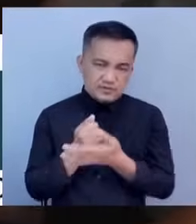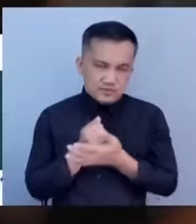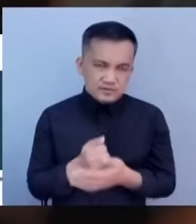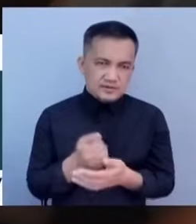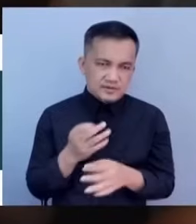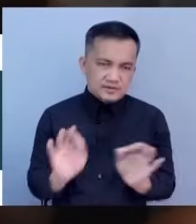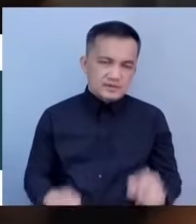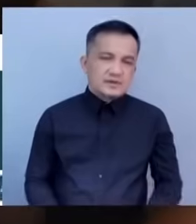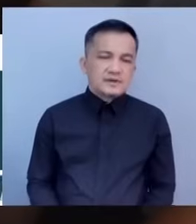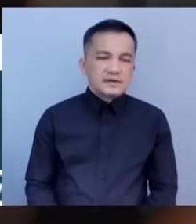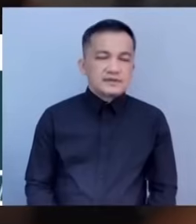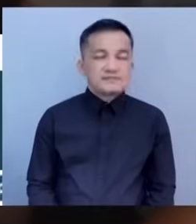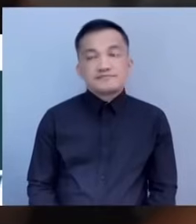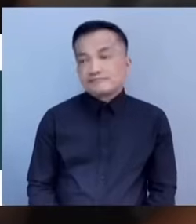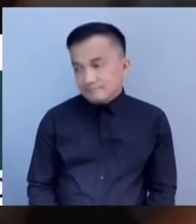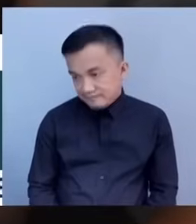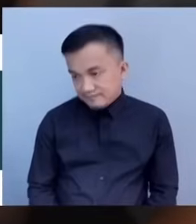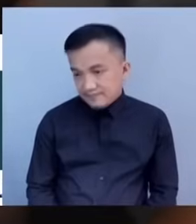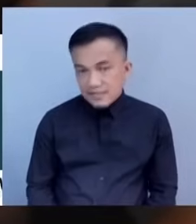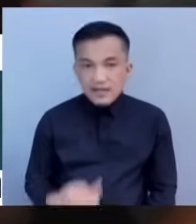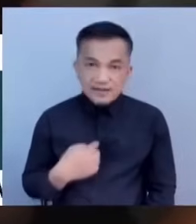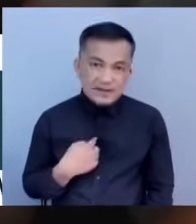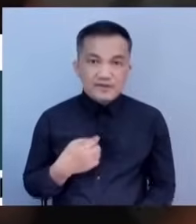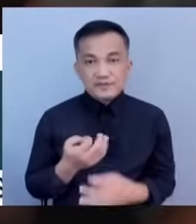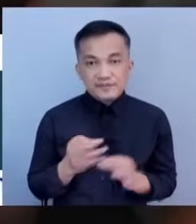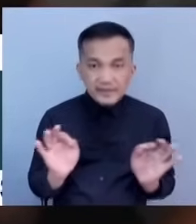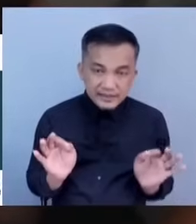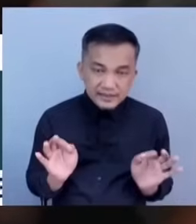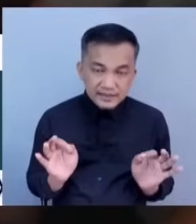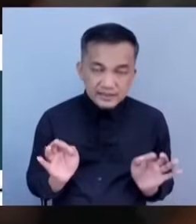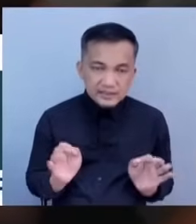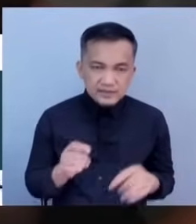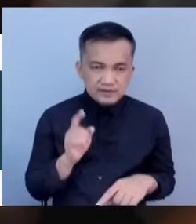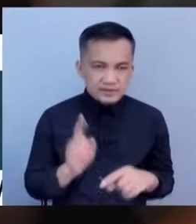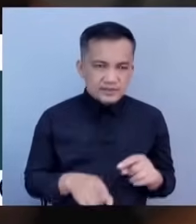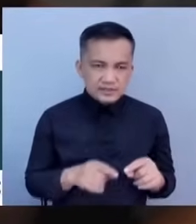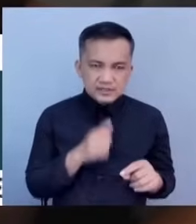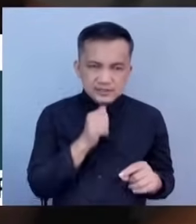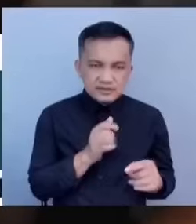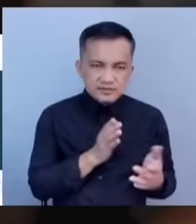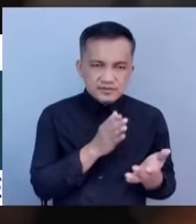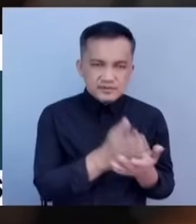So now that I'm here, hindi pwedeng hindi ko siya mabisita